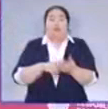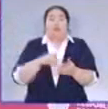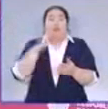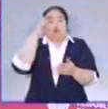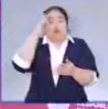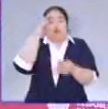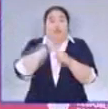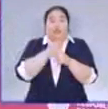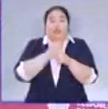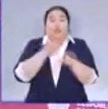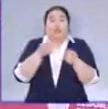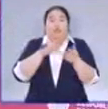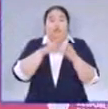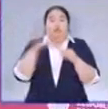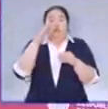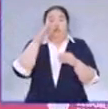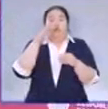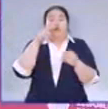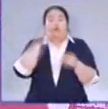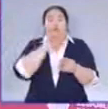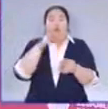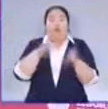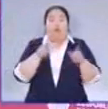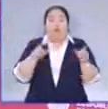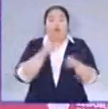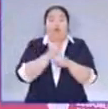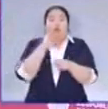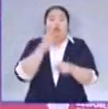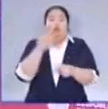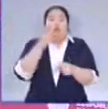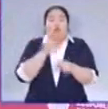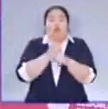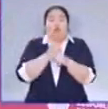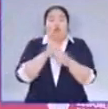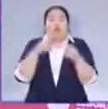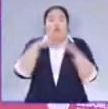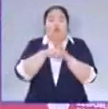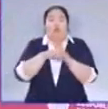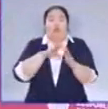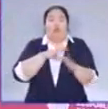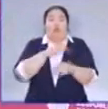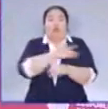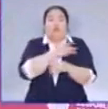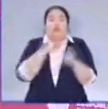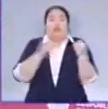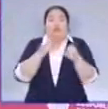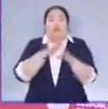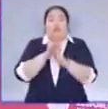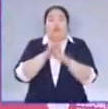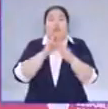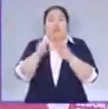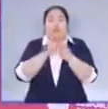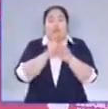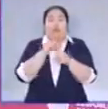budjet tashkilotlarini ko'plab xodimlari 4-5 kishidan iborat bo'lgan holda xizmat avtomashinalarida ishga